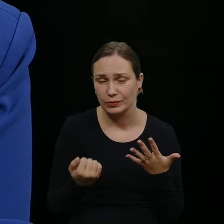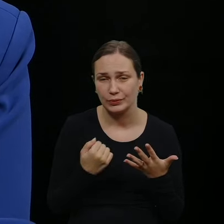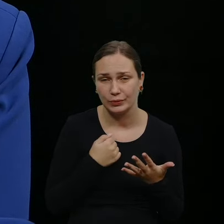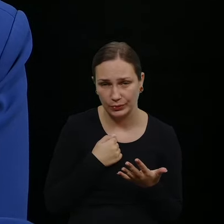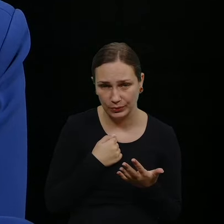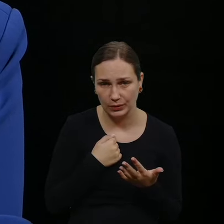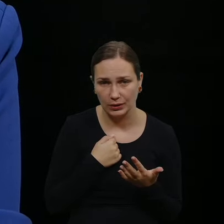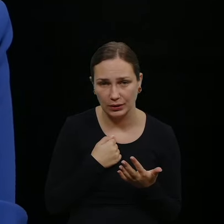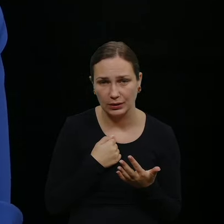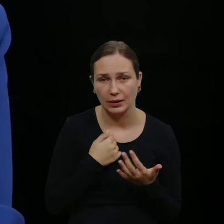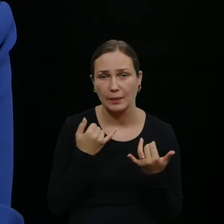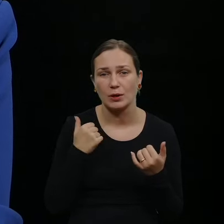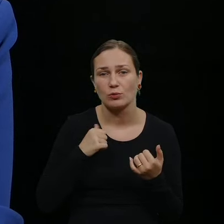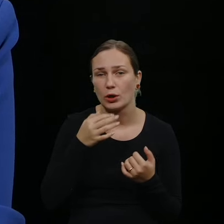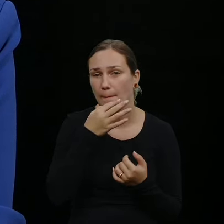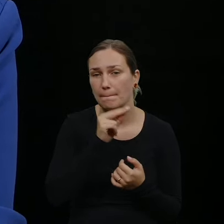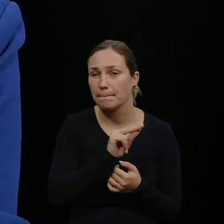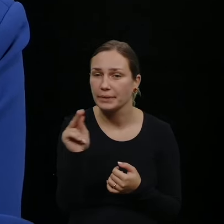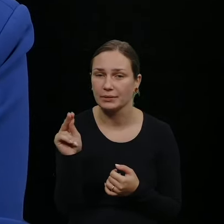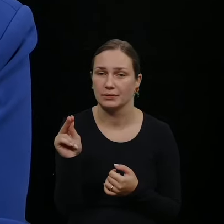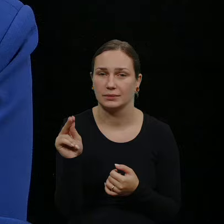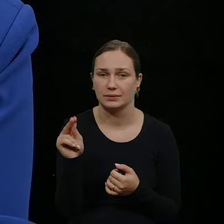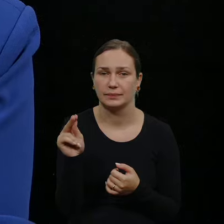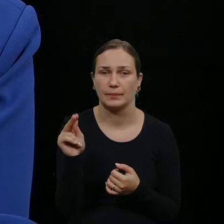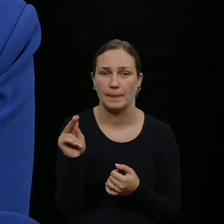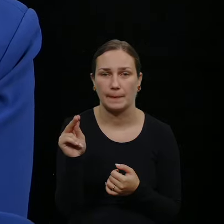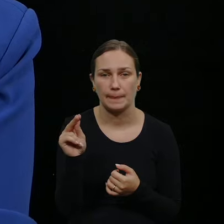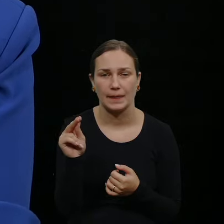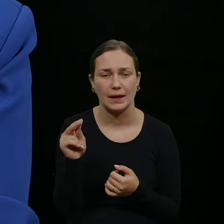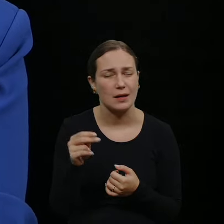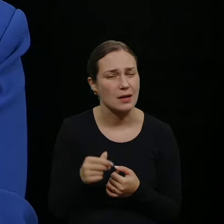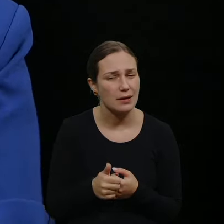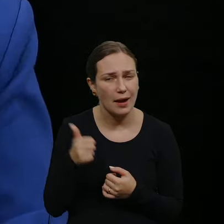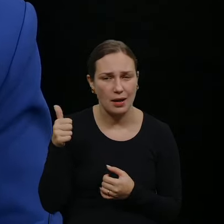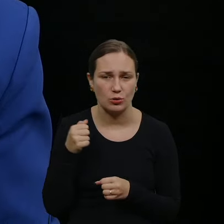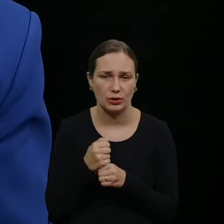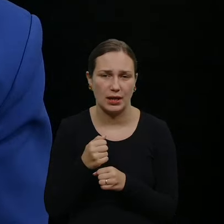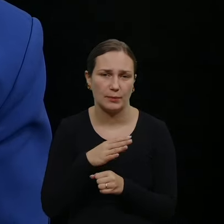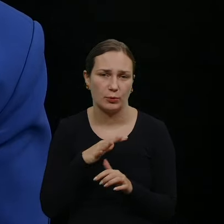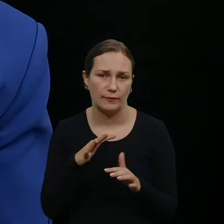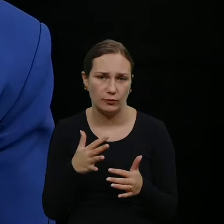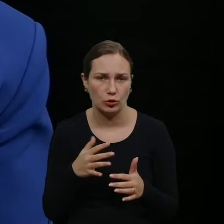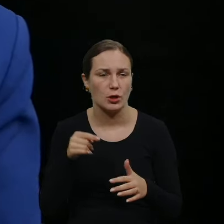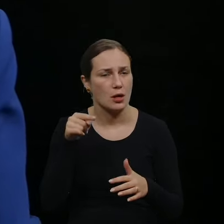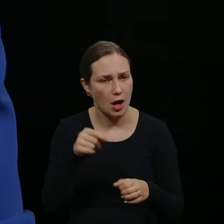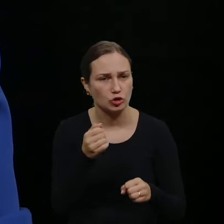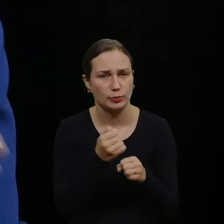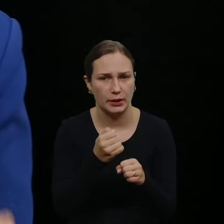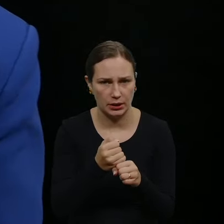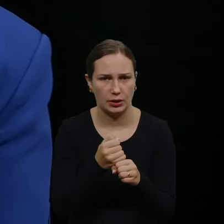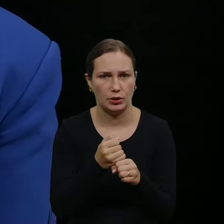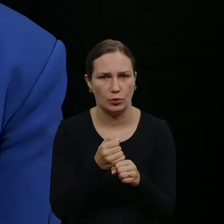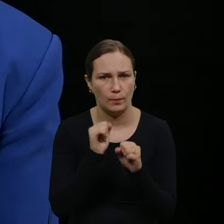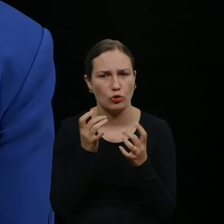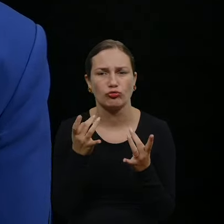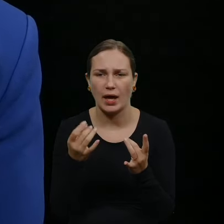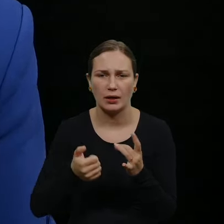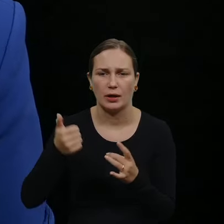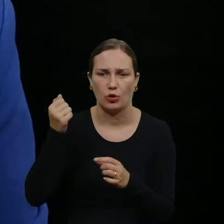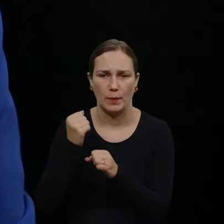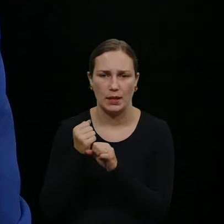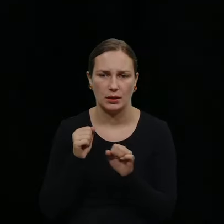šiame lauke, tai pasakykit žmonėms, priminkit galbūt patį geriausią savo darbą ir pasakykit, čia aš buvau padaręs ir žinokit, galiu padaryti dar